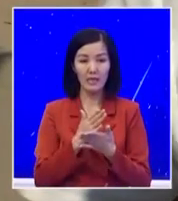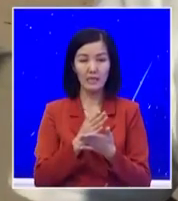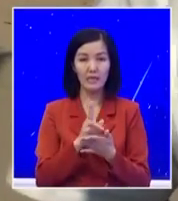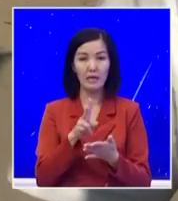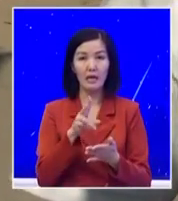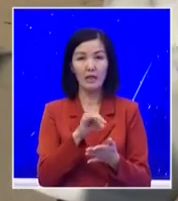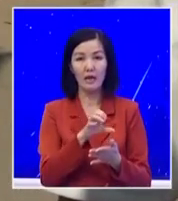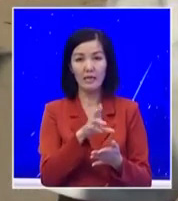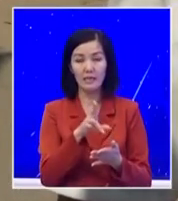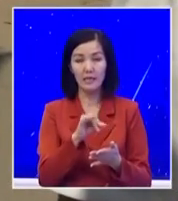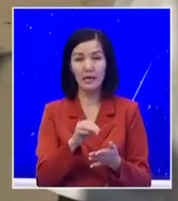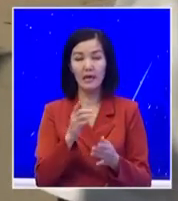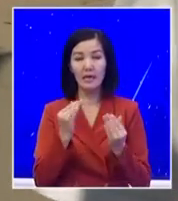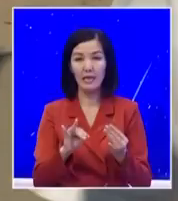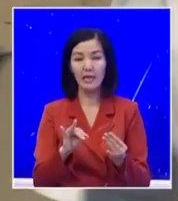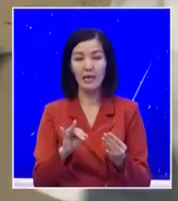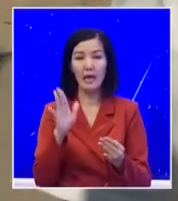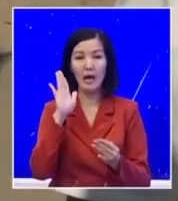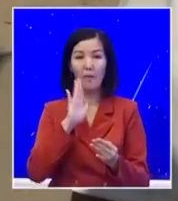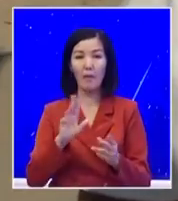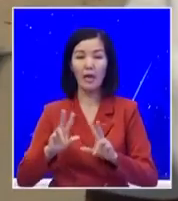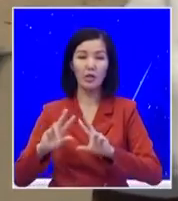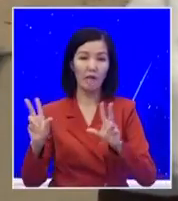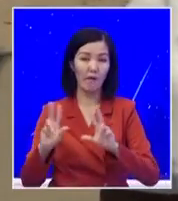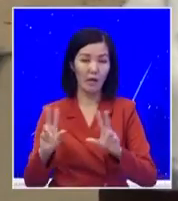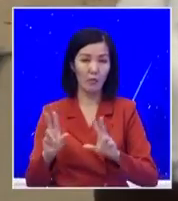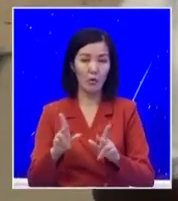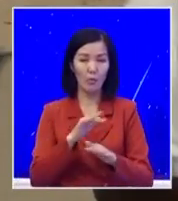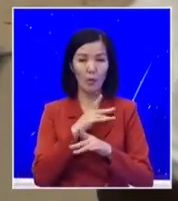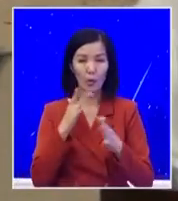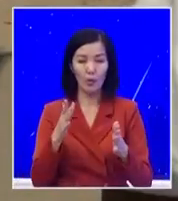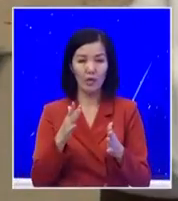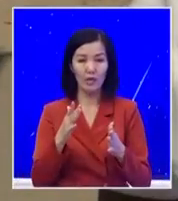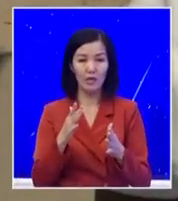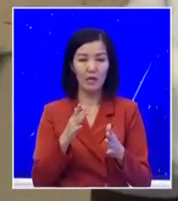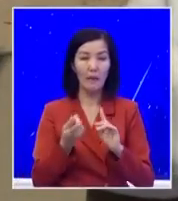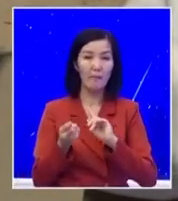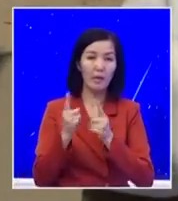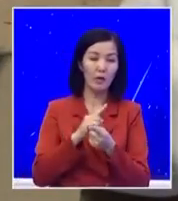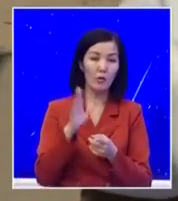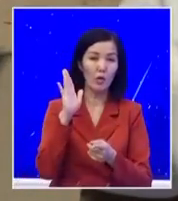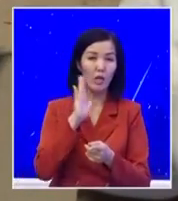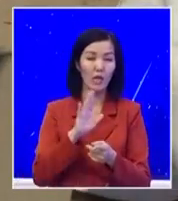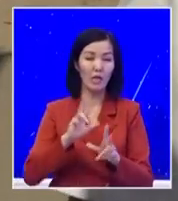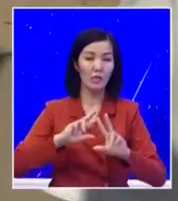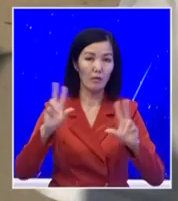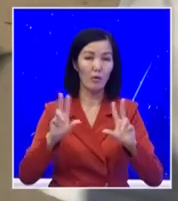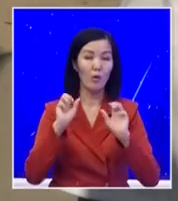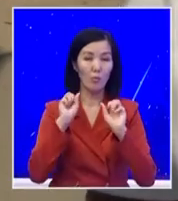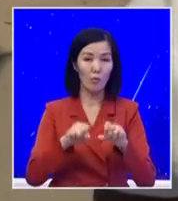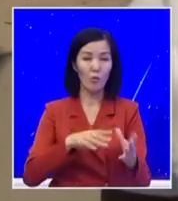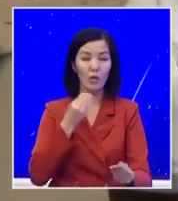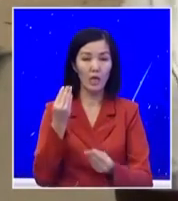и пляжный волейбол, но многие, значит, из классики переходят в пляжку, могут играть,